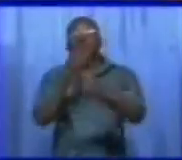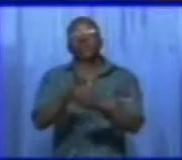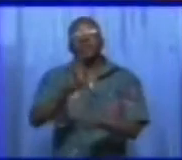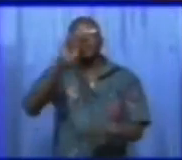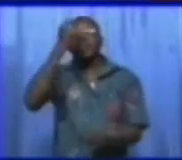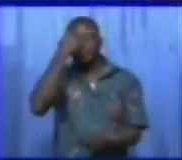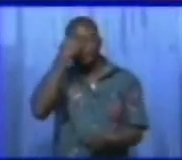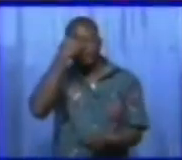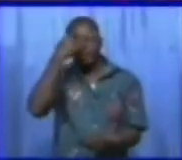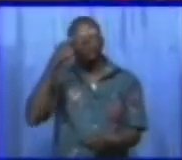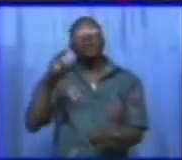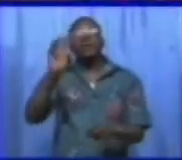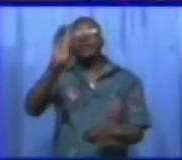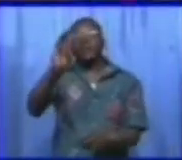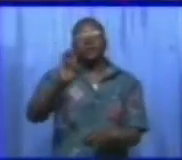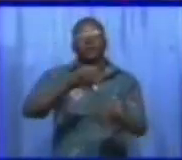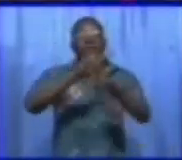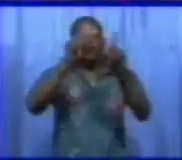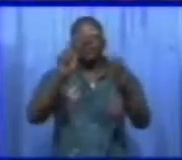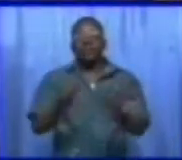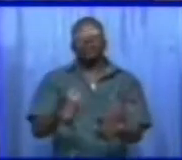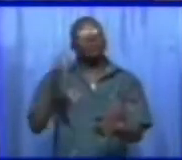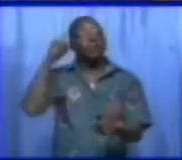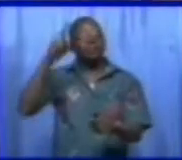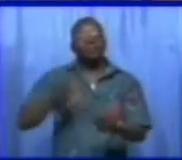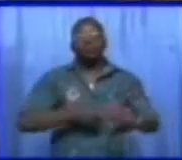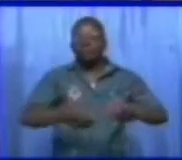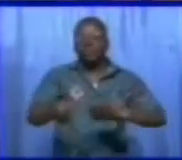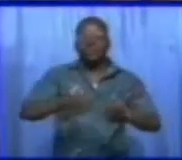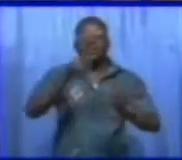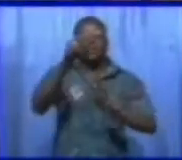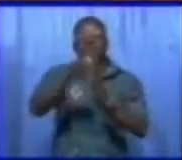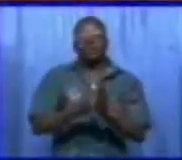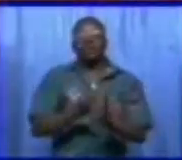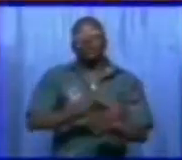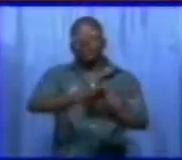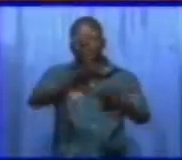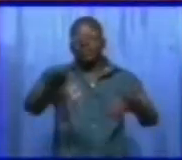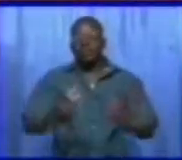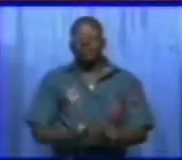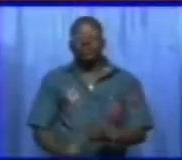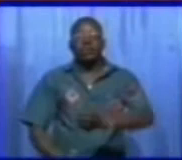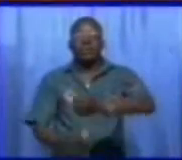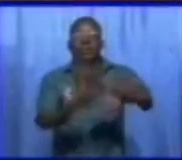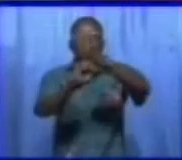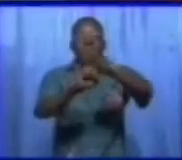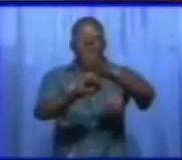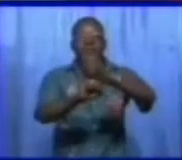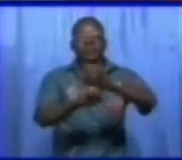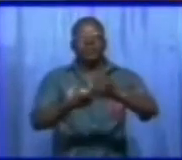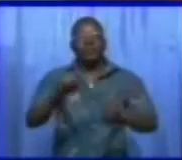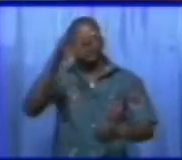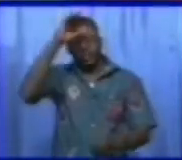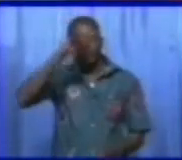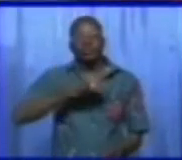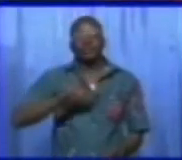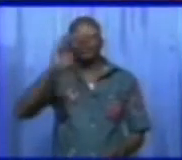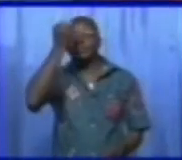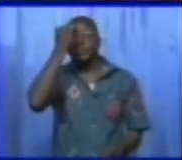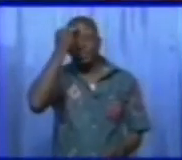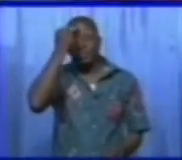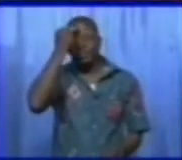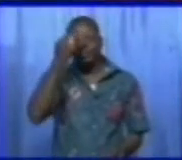gouvernement, 6 questions sont adressées au ministre en charge de l'administration territoriale et de la sécurité. Monsieur le ministre,